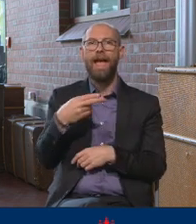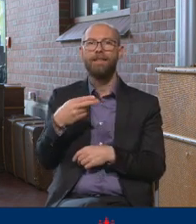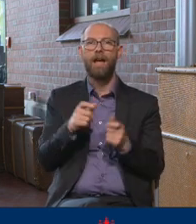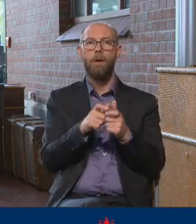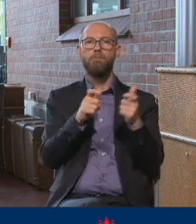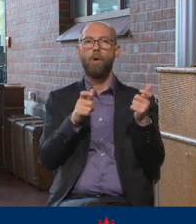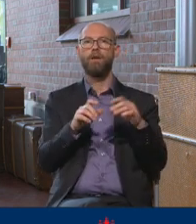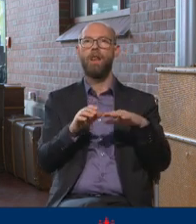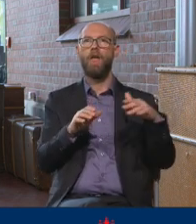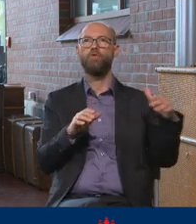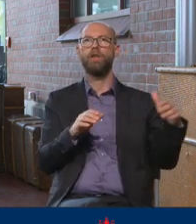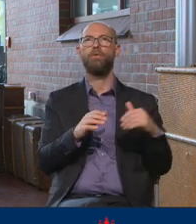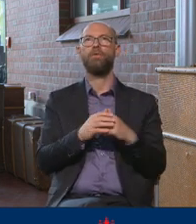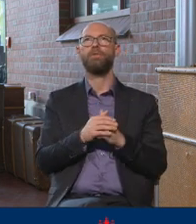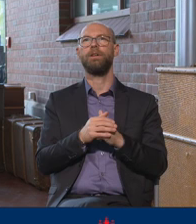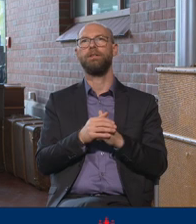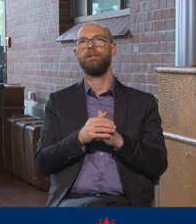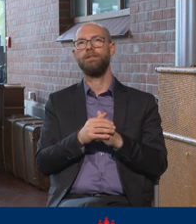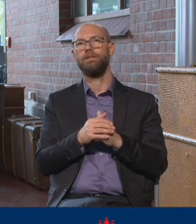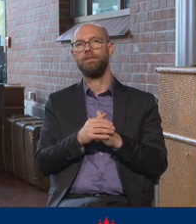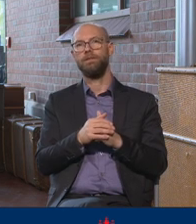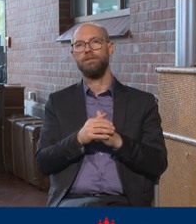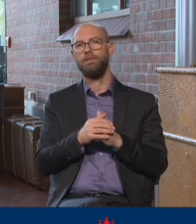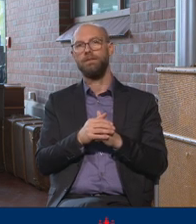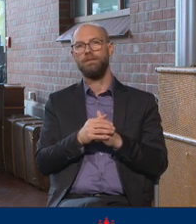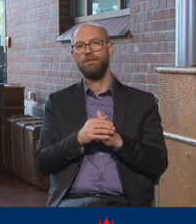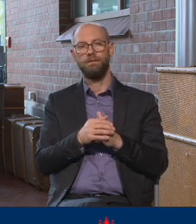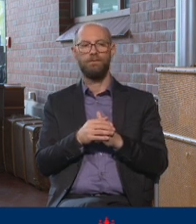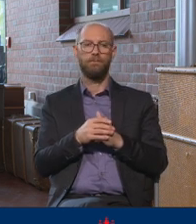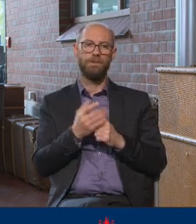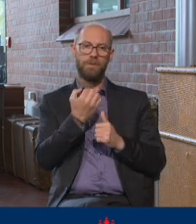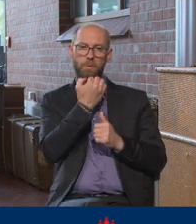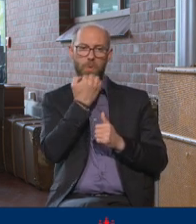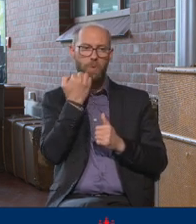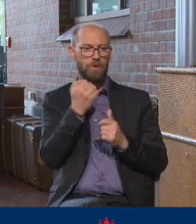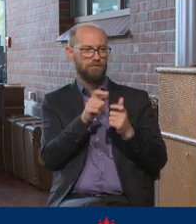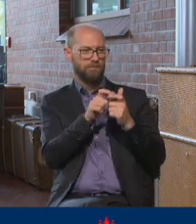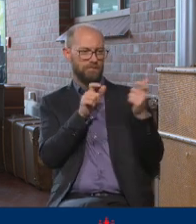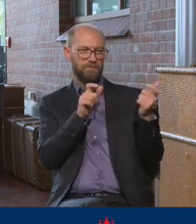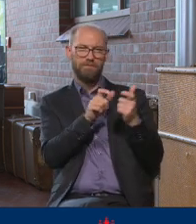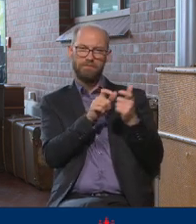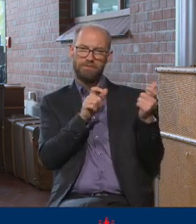das sind ganz andere räume es sind unkonventionelle räume und deshalb haben sie auch ein besonderes potenzial